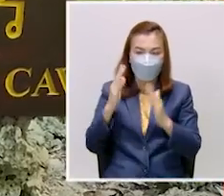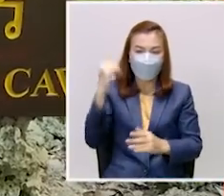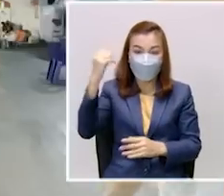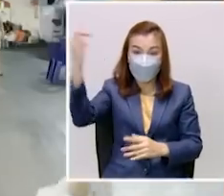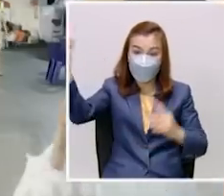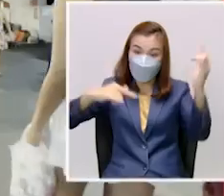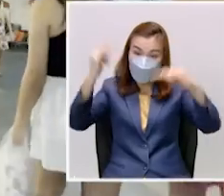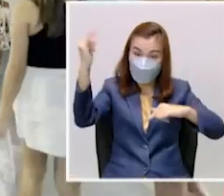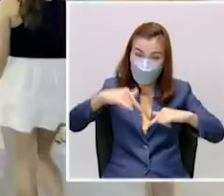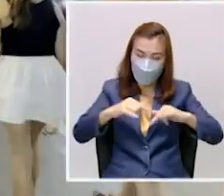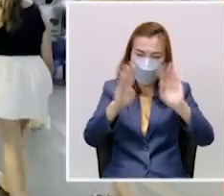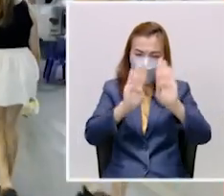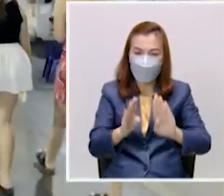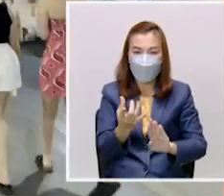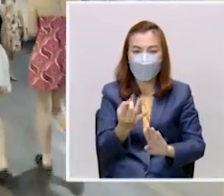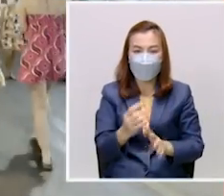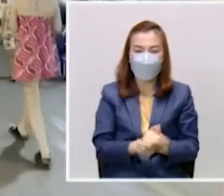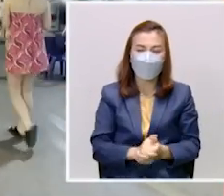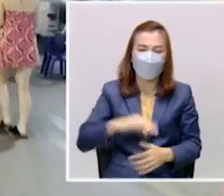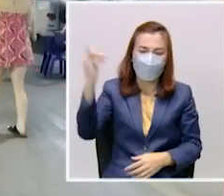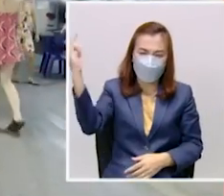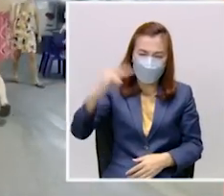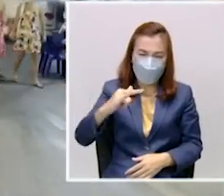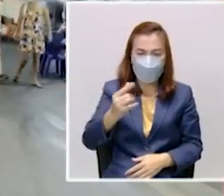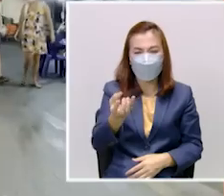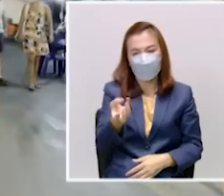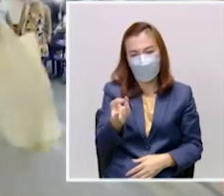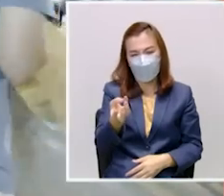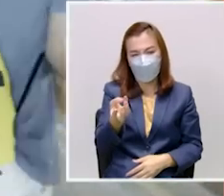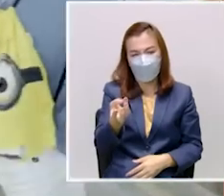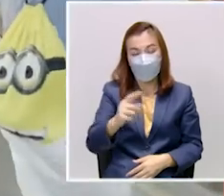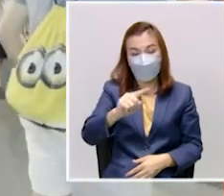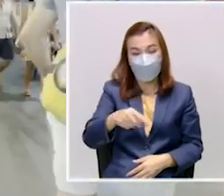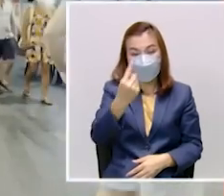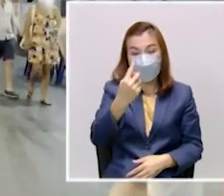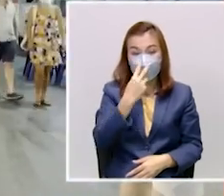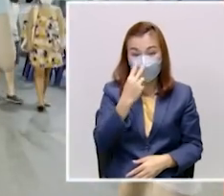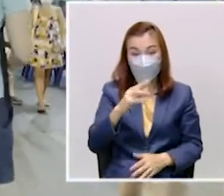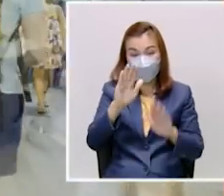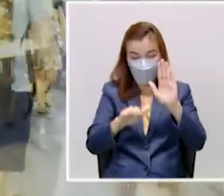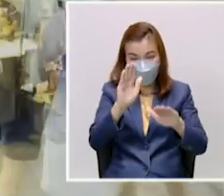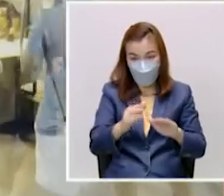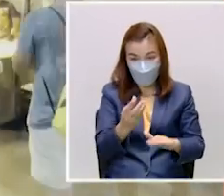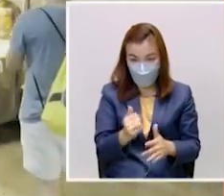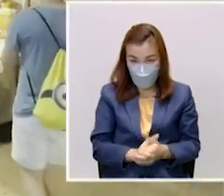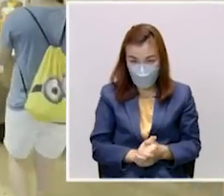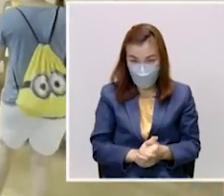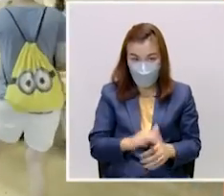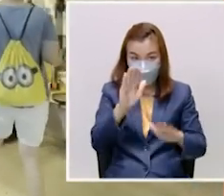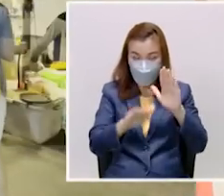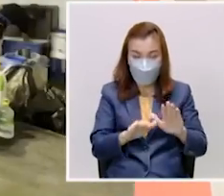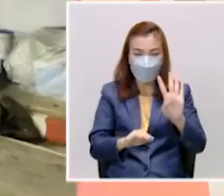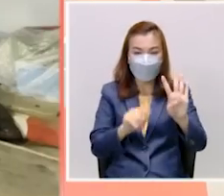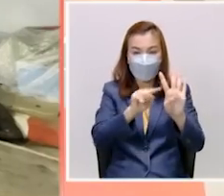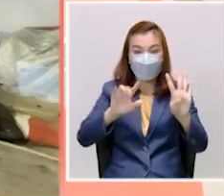คะ ตัวเลขไม่ดีครับก็ไตรมาสแรกก็รู้สึกจากตัวเลขคร่าวๆเนี่ยผมไม่แม่นนะครับประมาณ 4-5